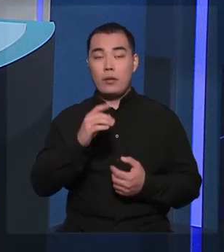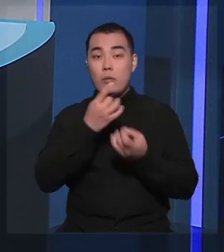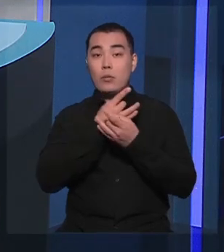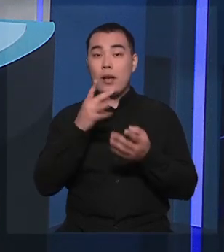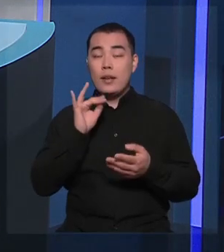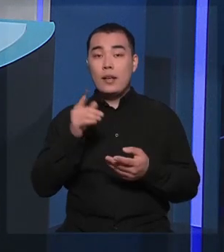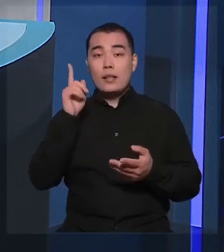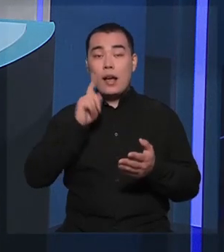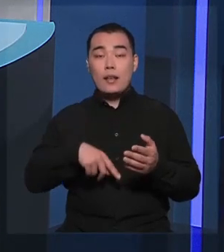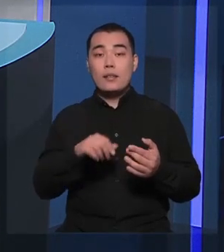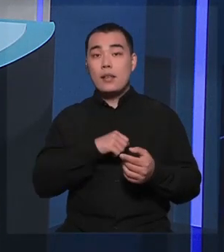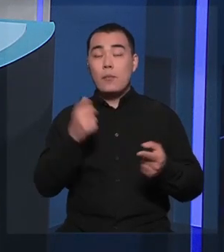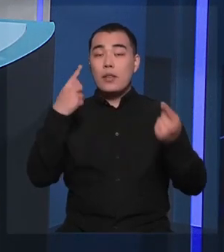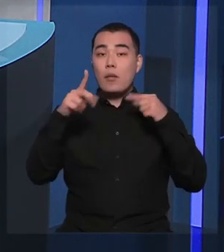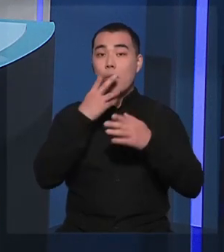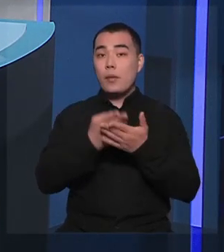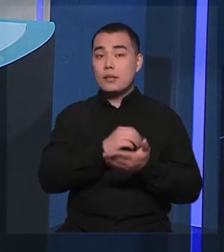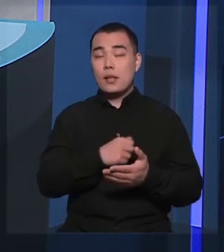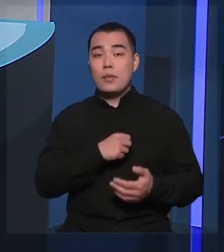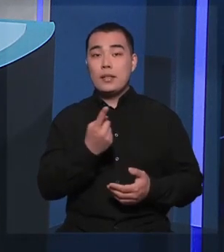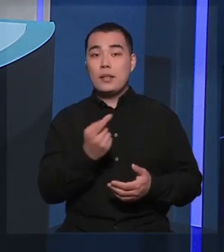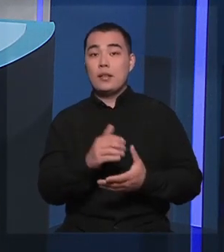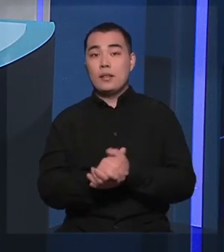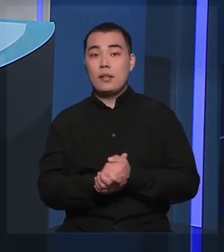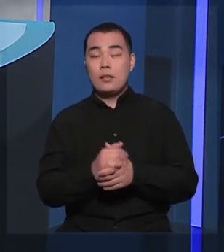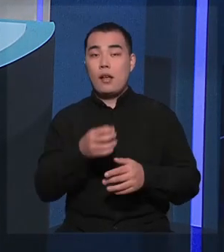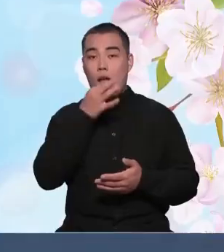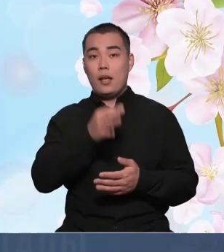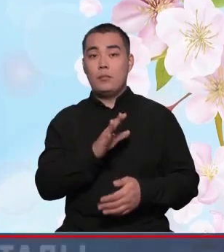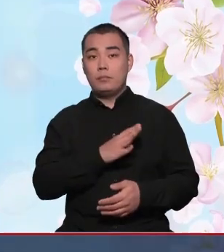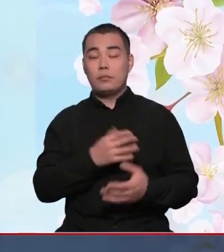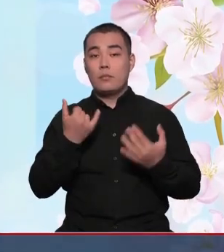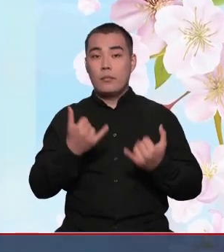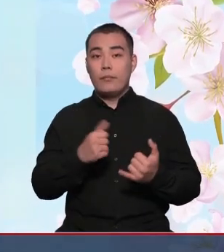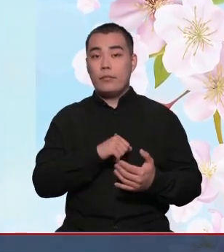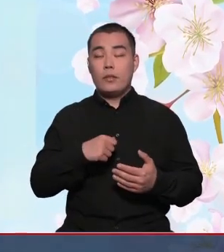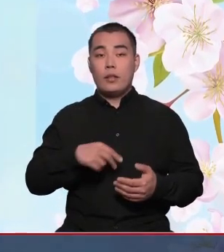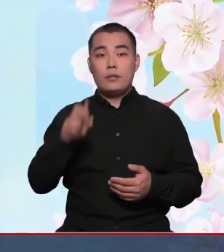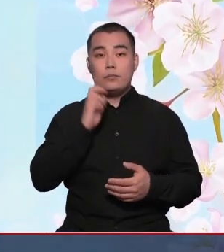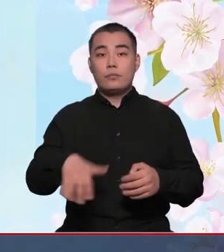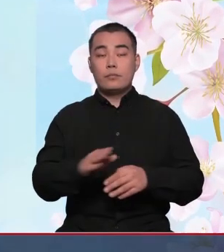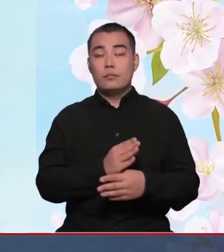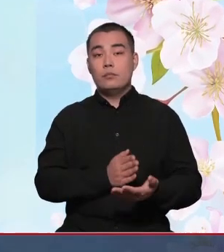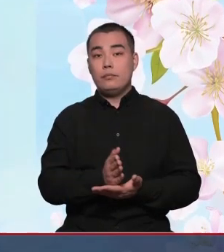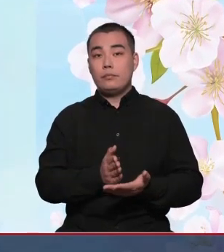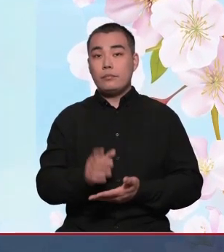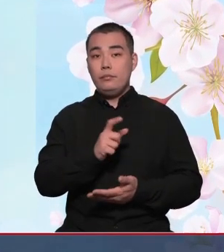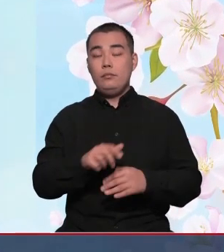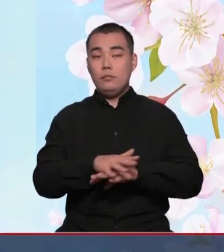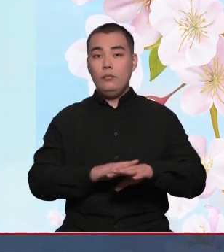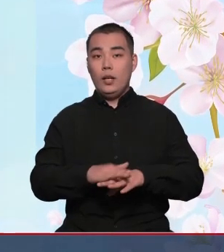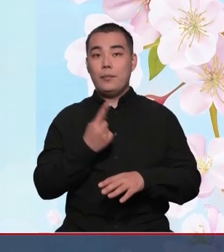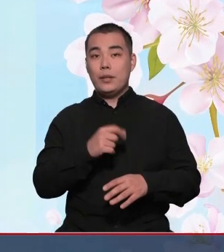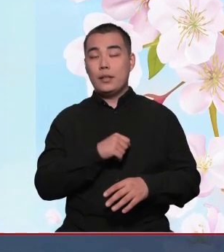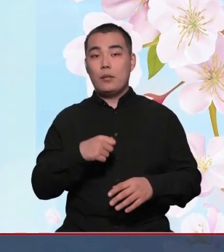мен дәстүрі өзара үндесі біреге өркениетке айналғанын атап өтті. Бүгінде еліміздің барша азаматтары бір тұтас ұлт